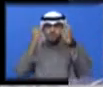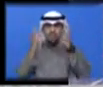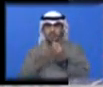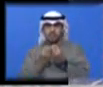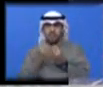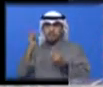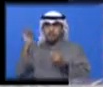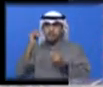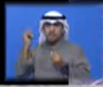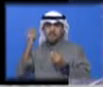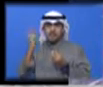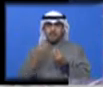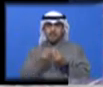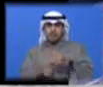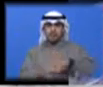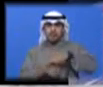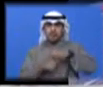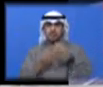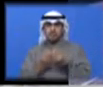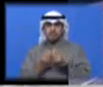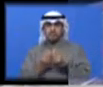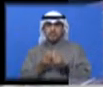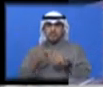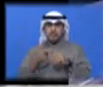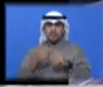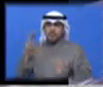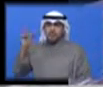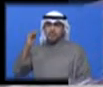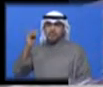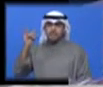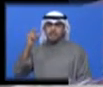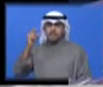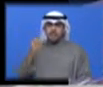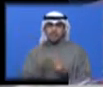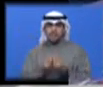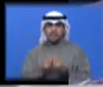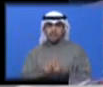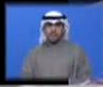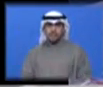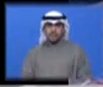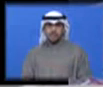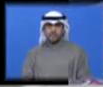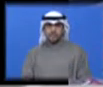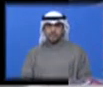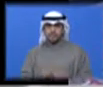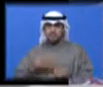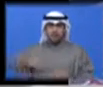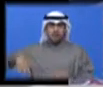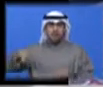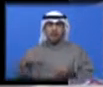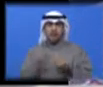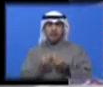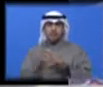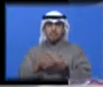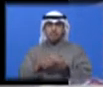محمد بن راشد، صاحب السمو الشيخ فريق محمد بن زايد، والى امراء الامارات المتحده،